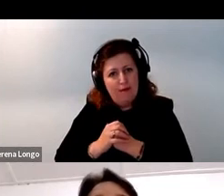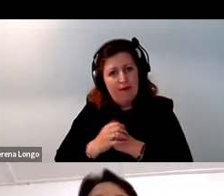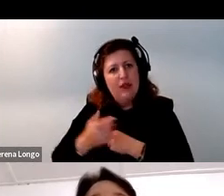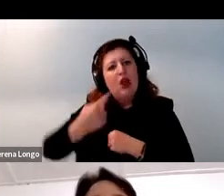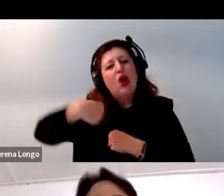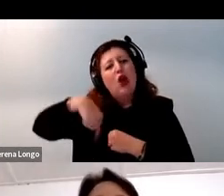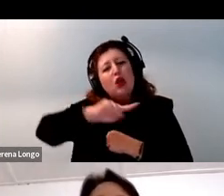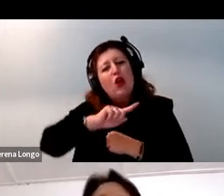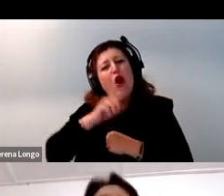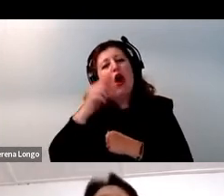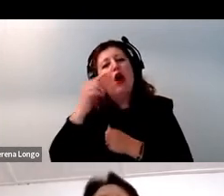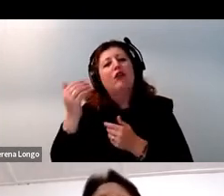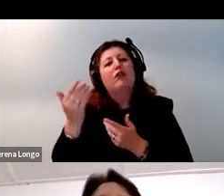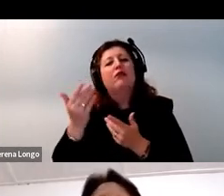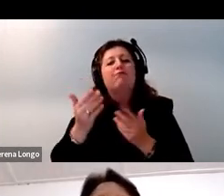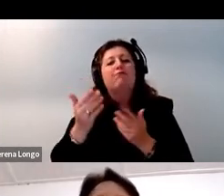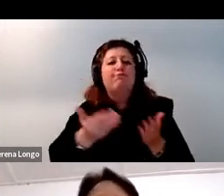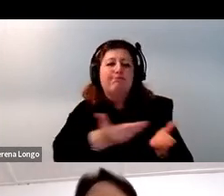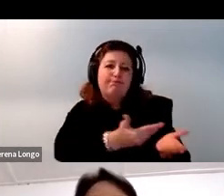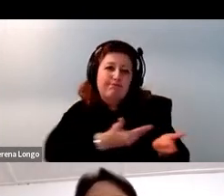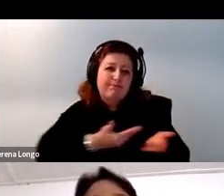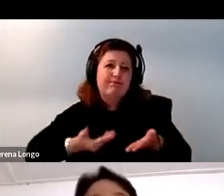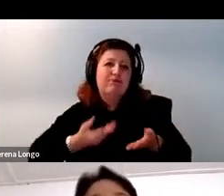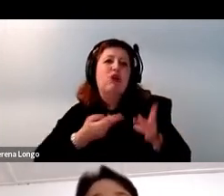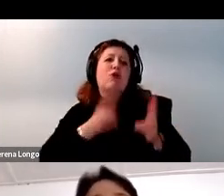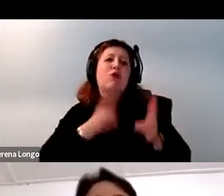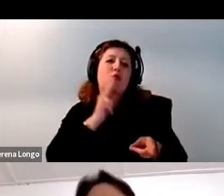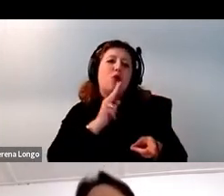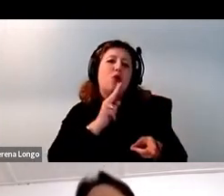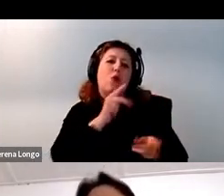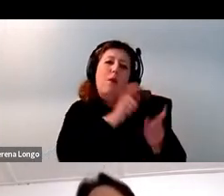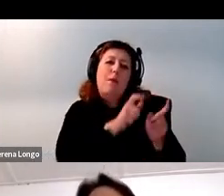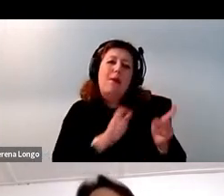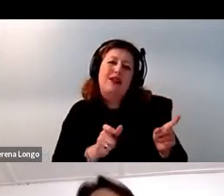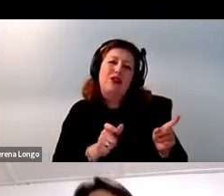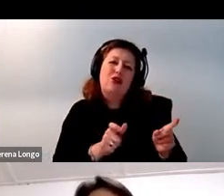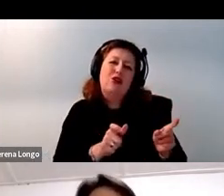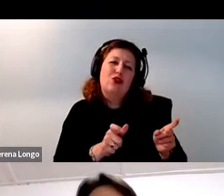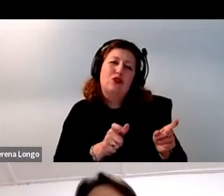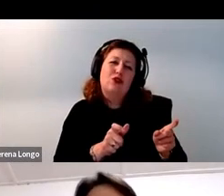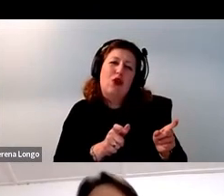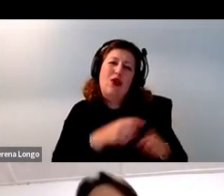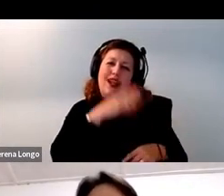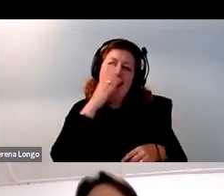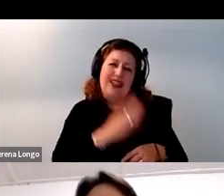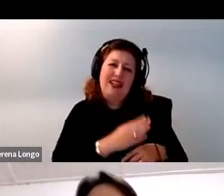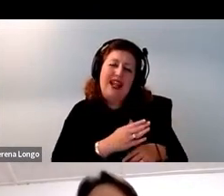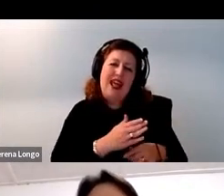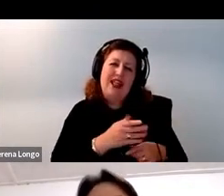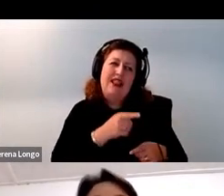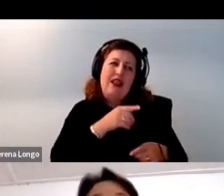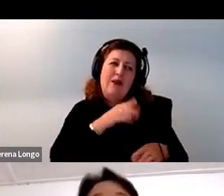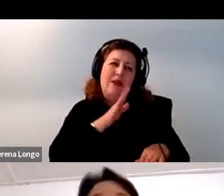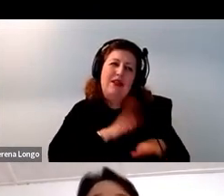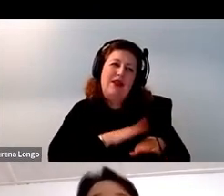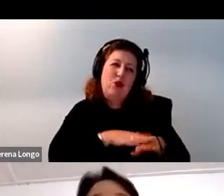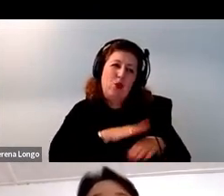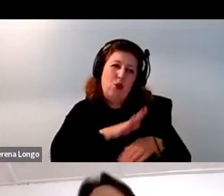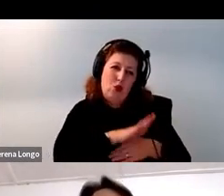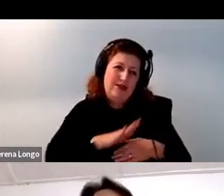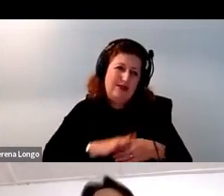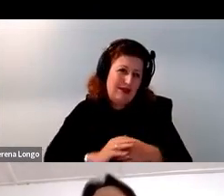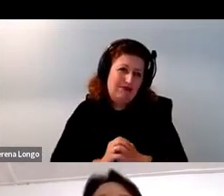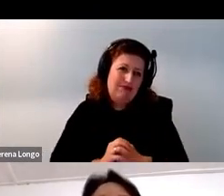che direttamente avrebbero in qualche modo beneficiato dei lavori che stavamo per iniziare, quindi